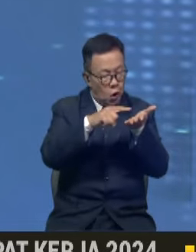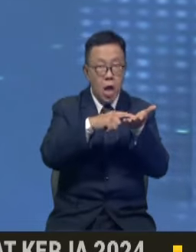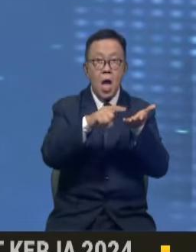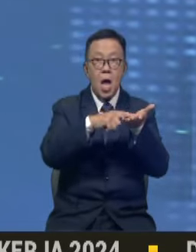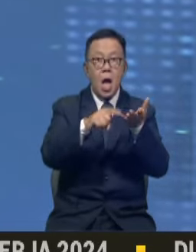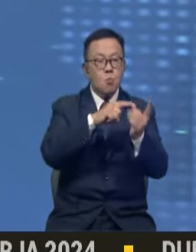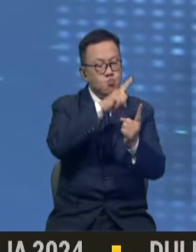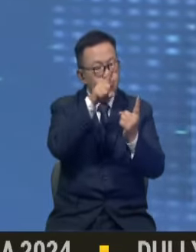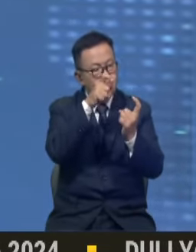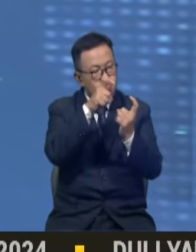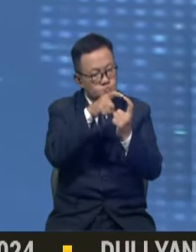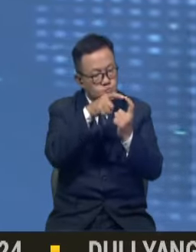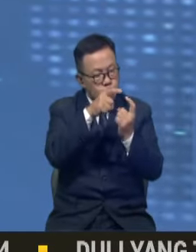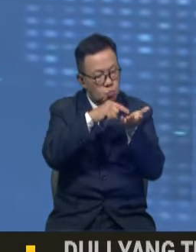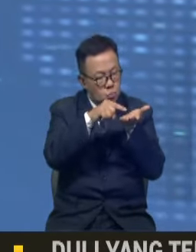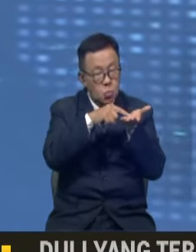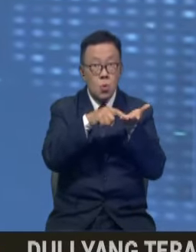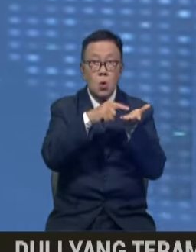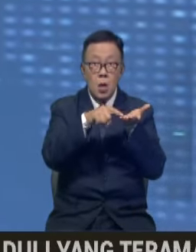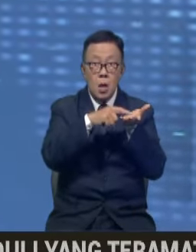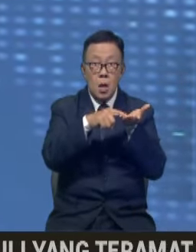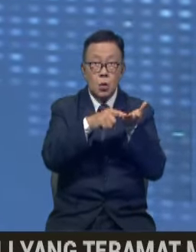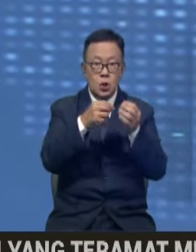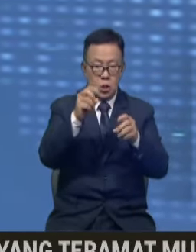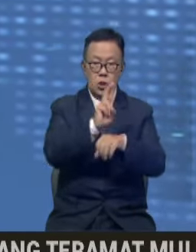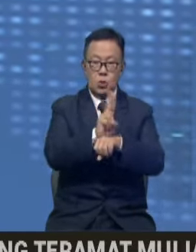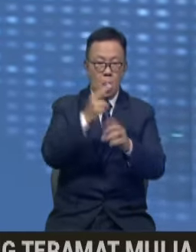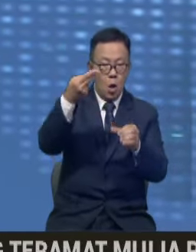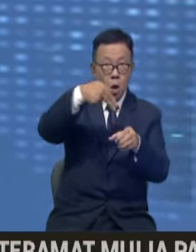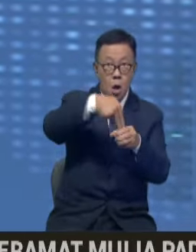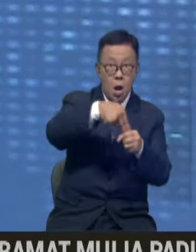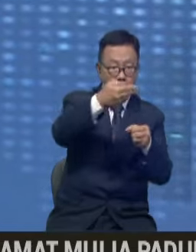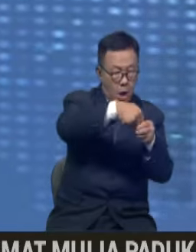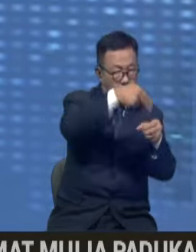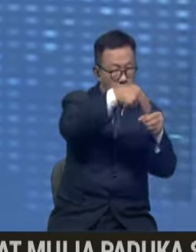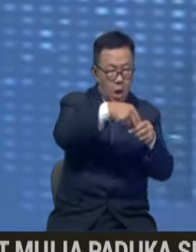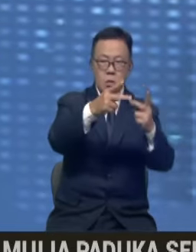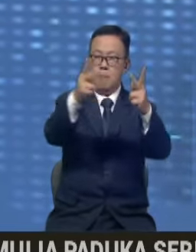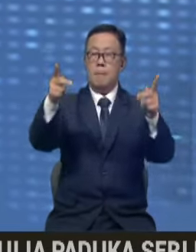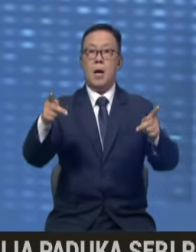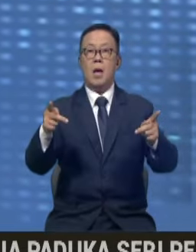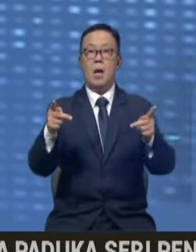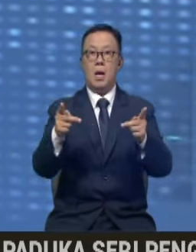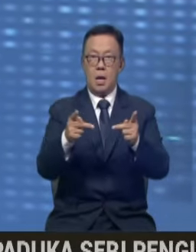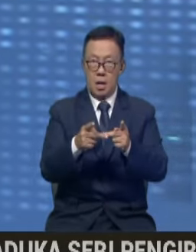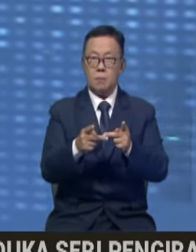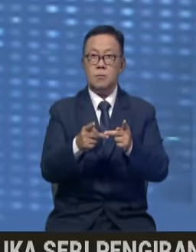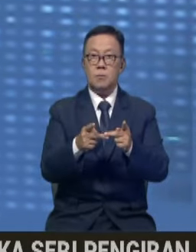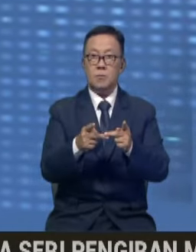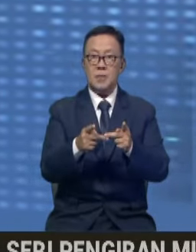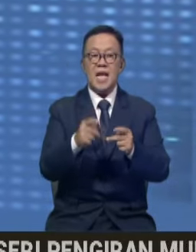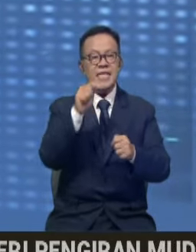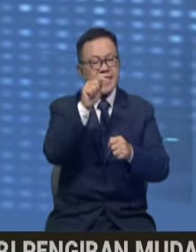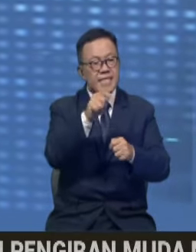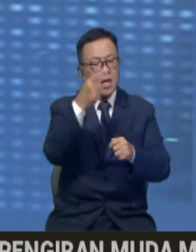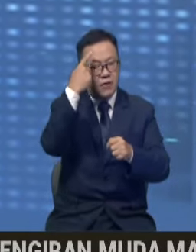penelitian bacaan ketepatan ke atas alat sukatan jenis pam minyak di stesen-stesen minyak. Langkah berkenaan adalah selaras